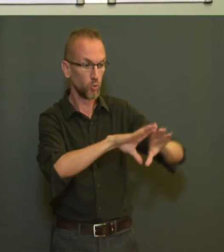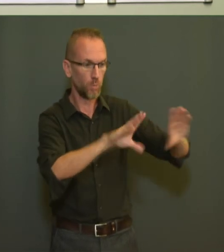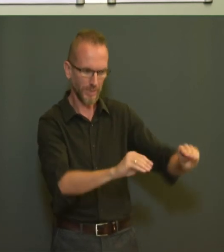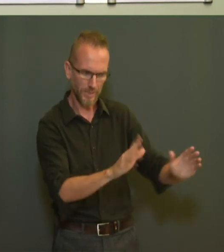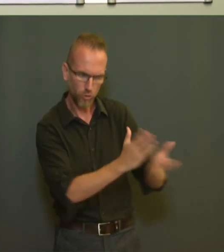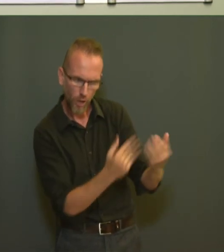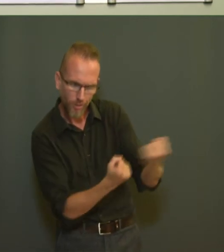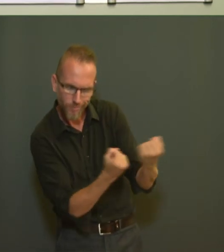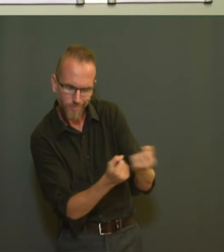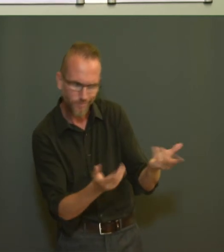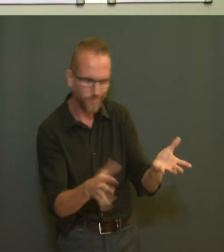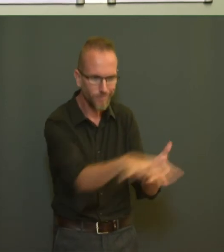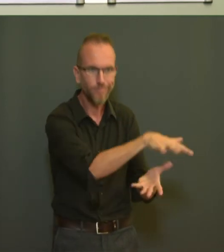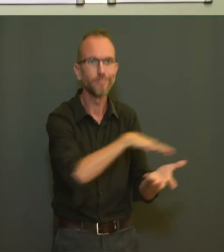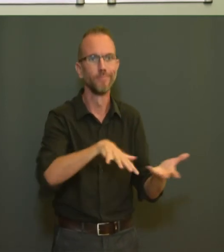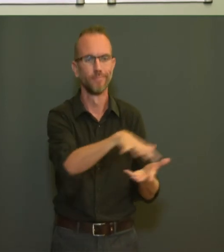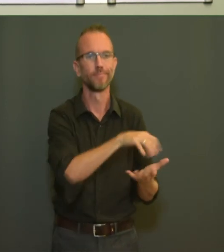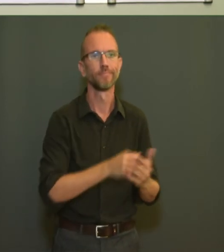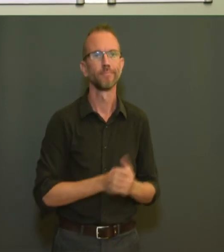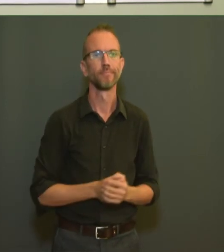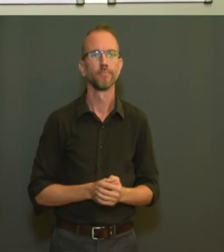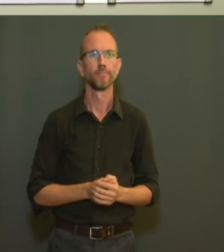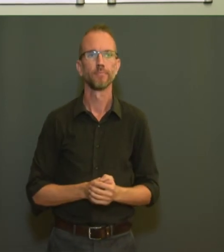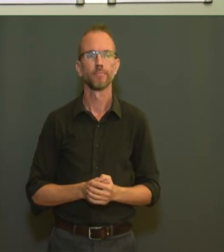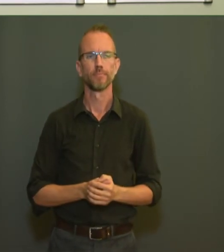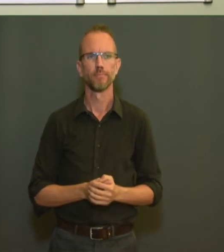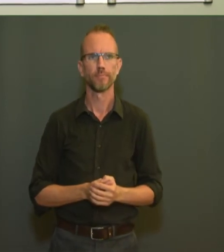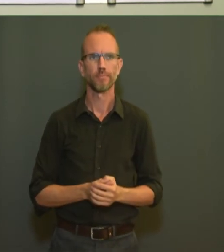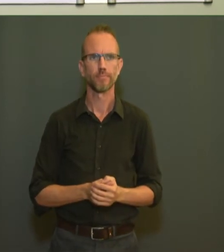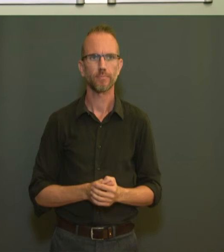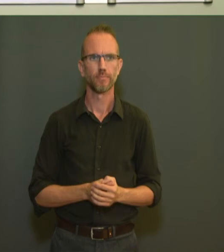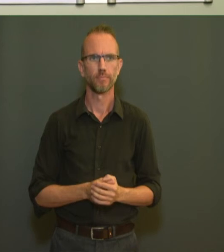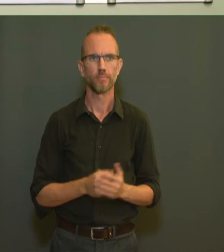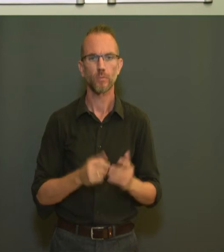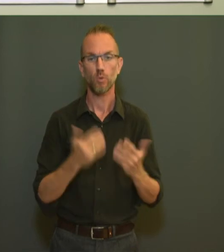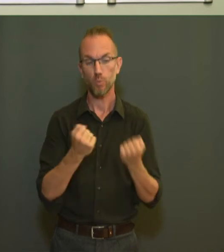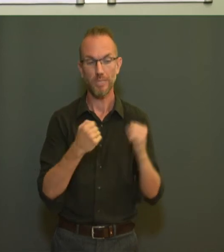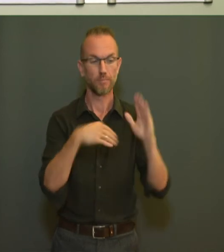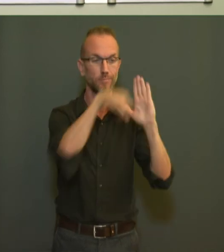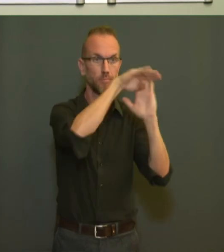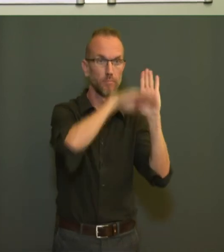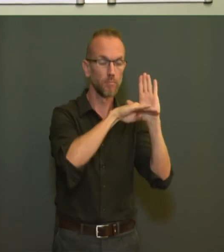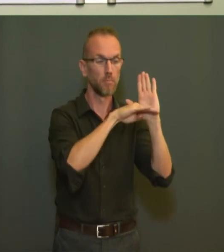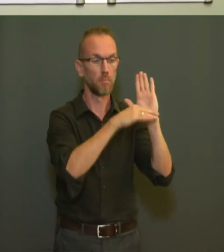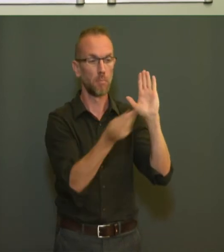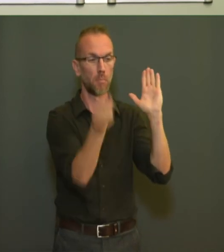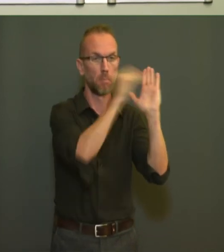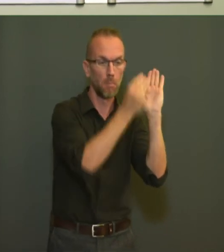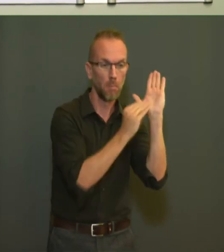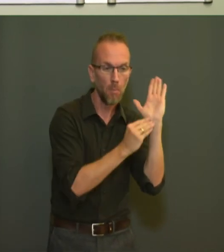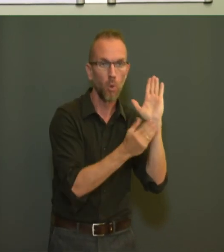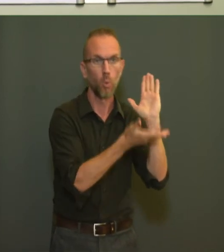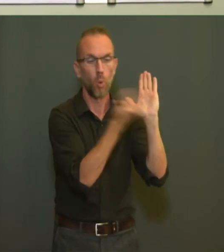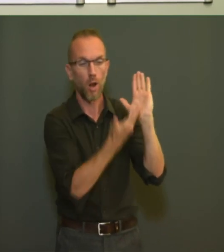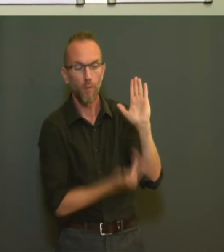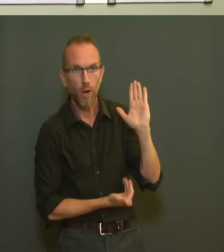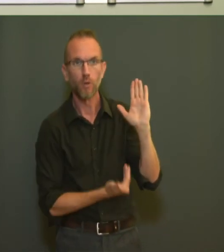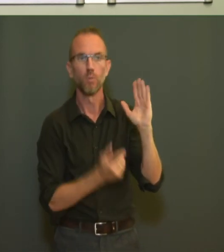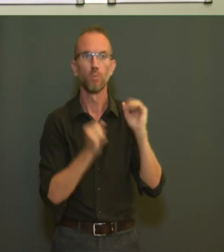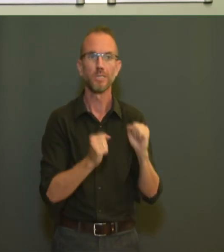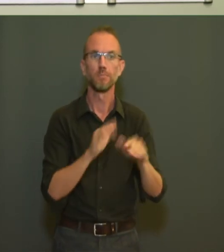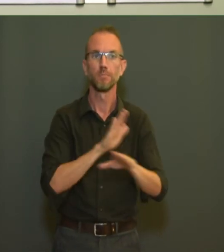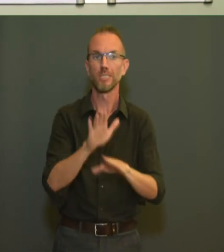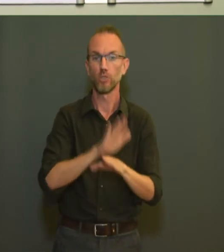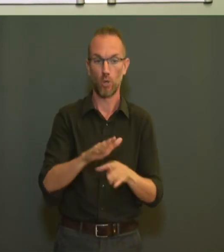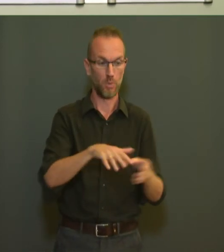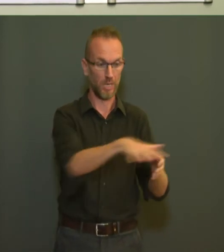peut avoir comme modulation? Une modulation auquel on pense tous pour l'instant, c'est éventuellement, dans certaines régions, d'avoir une